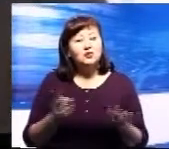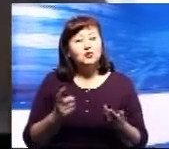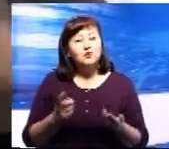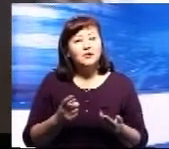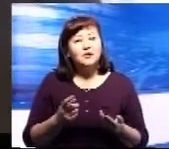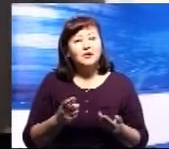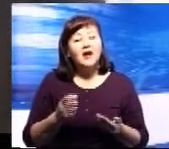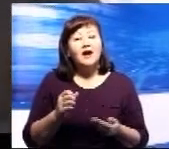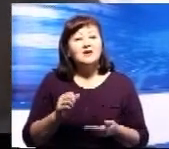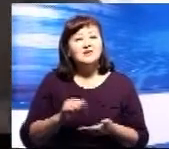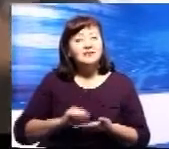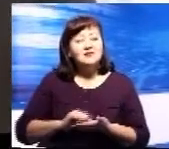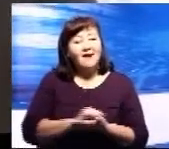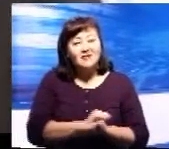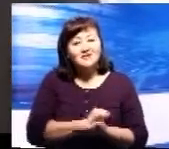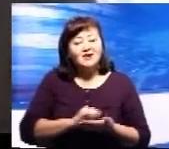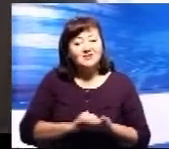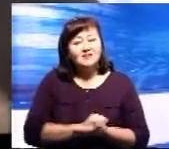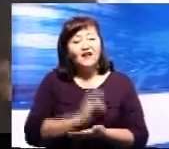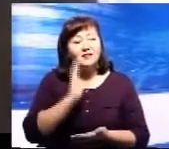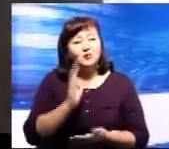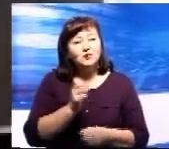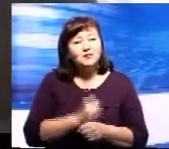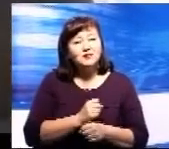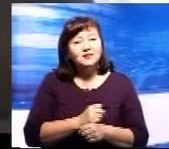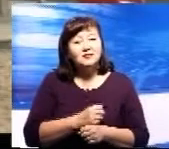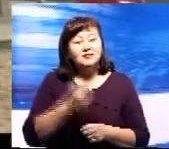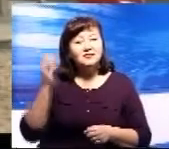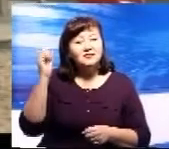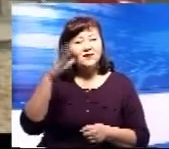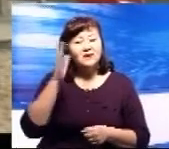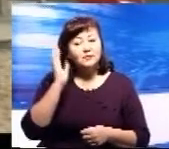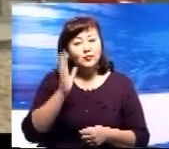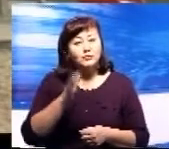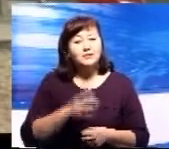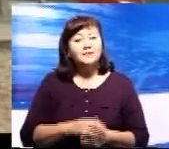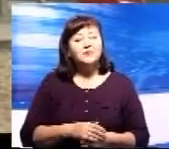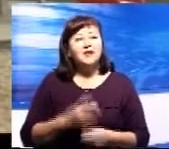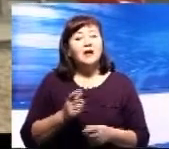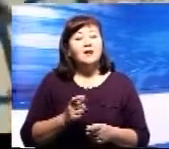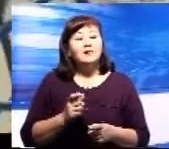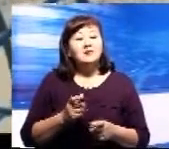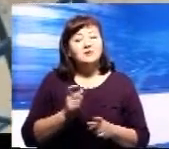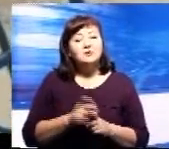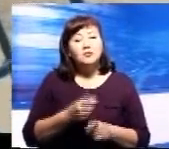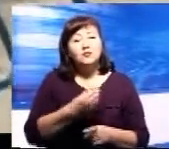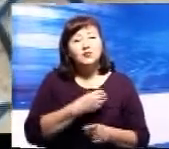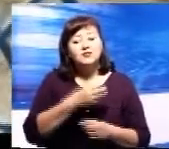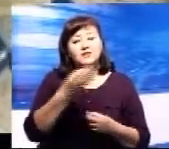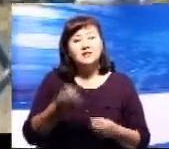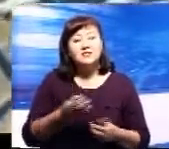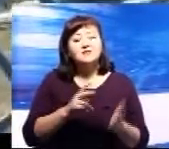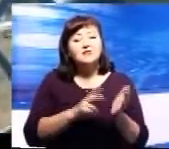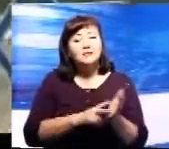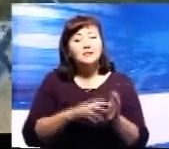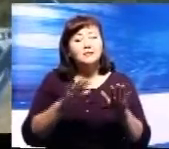асфальт, освещение, детские площадки, благоустройство. К слову, работы эти уже начаты. На сегодняшний день в 7 точках города